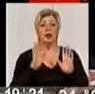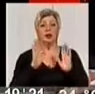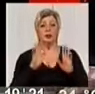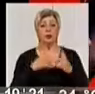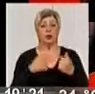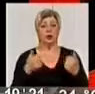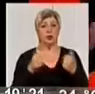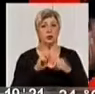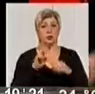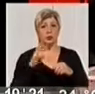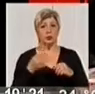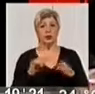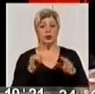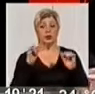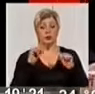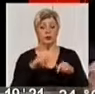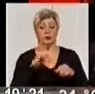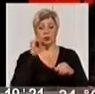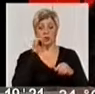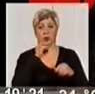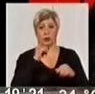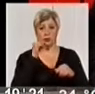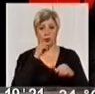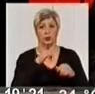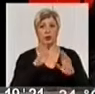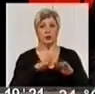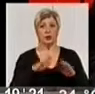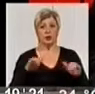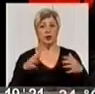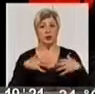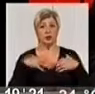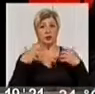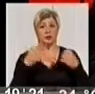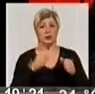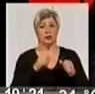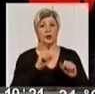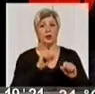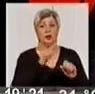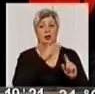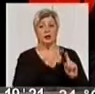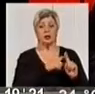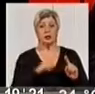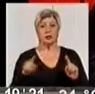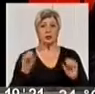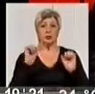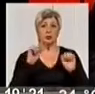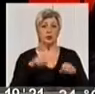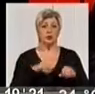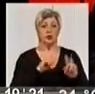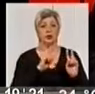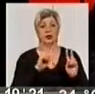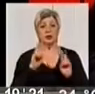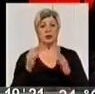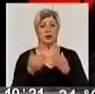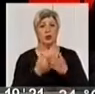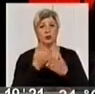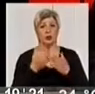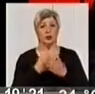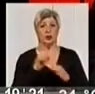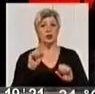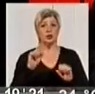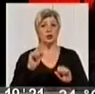організований в нинішньому році дитячий оздоровчо-відпочивальний сезон? Можливо, якісь новинки нас